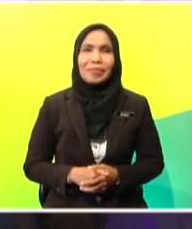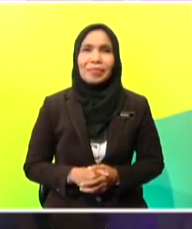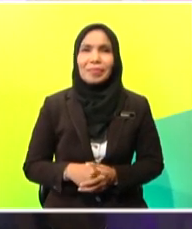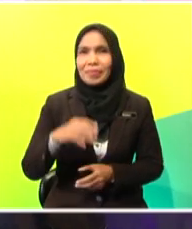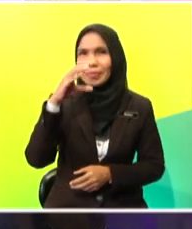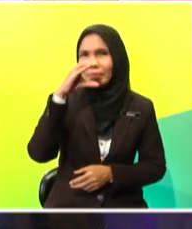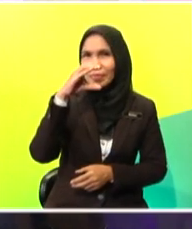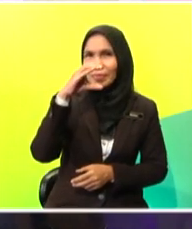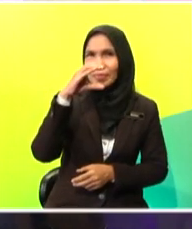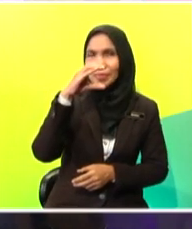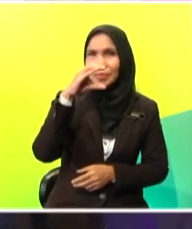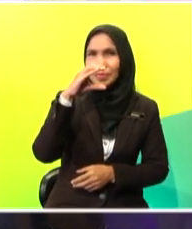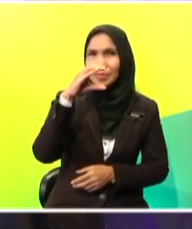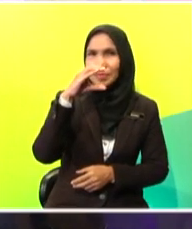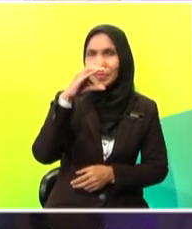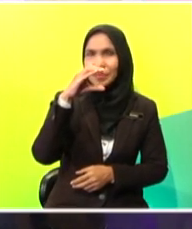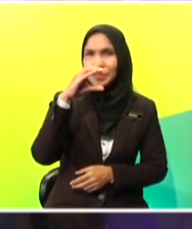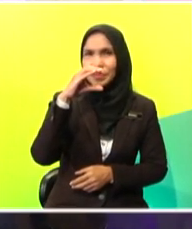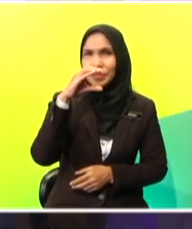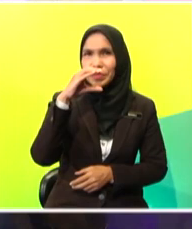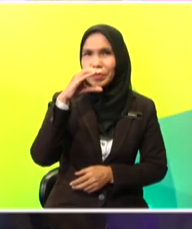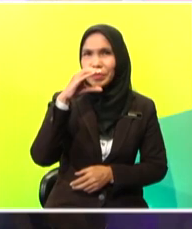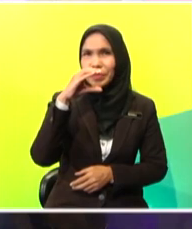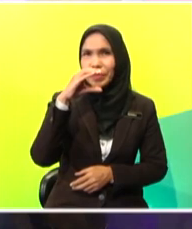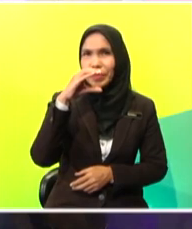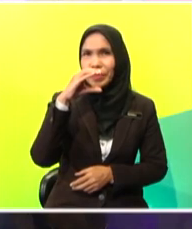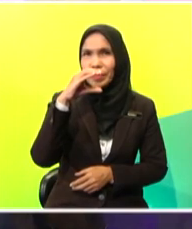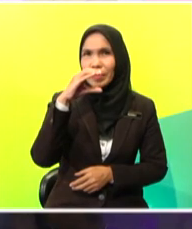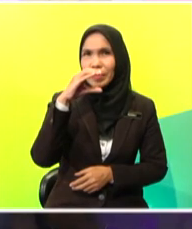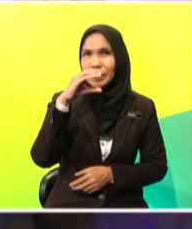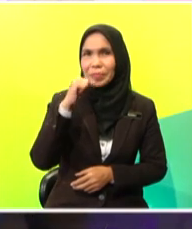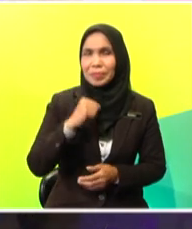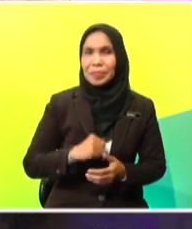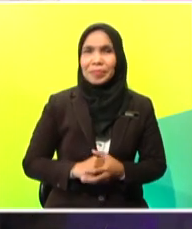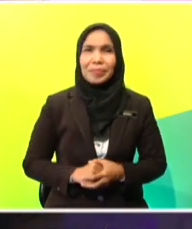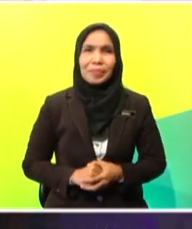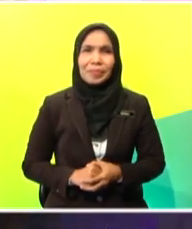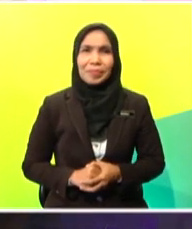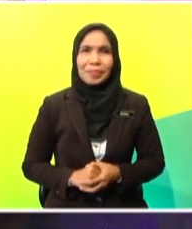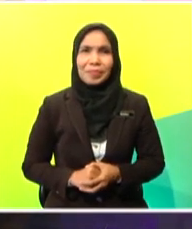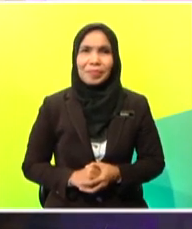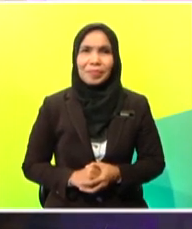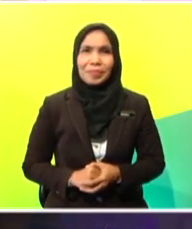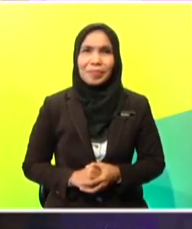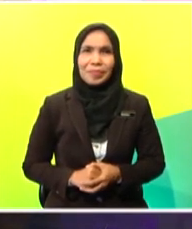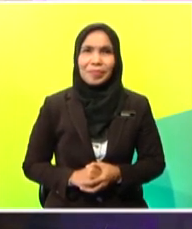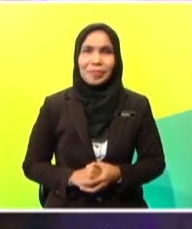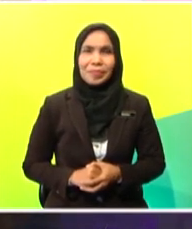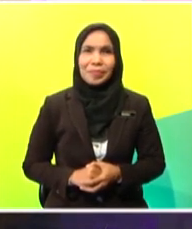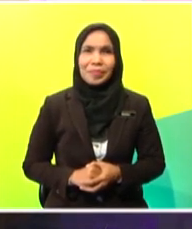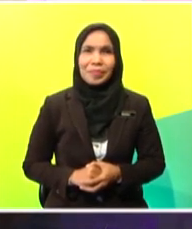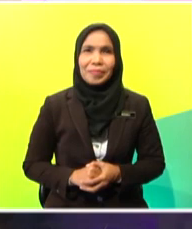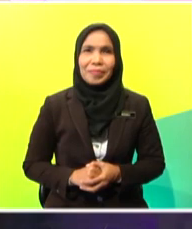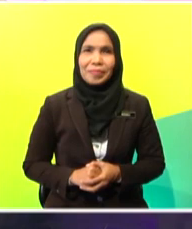kemudian size by Oke ini tak